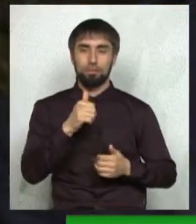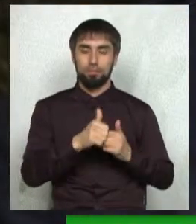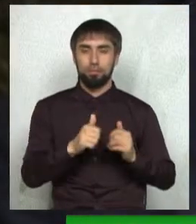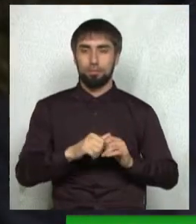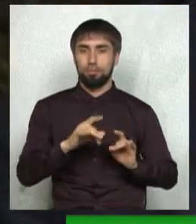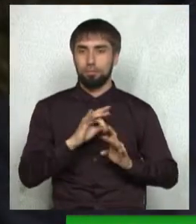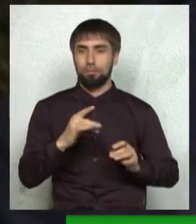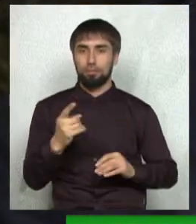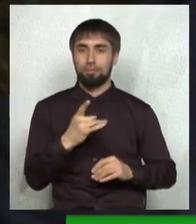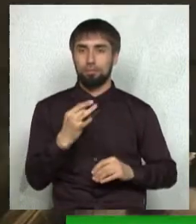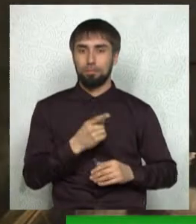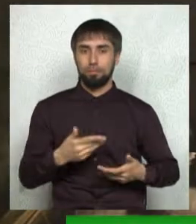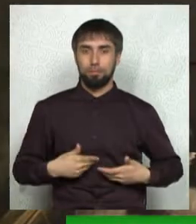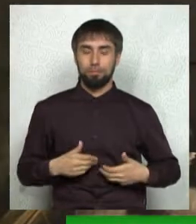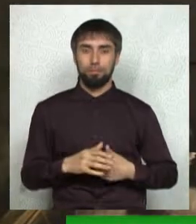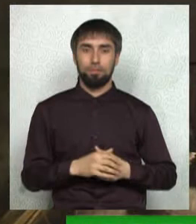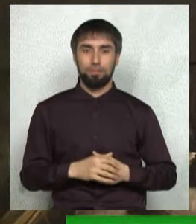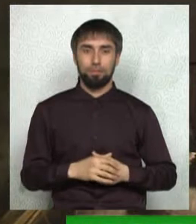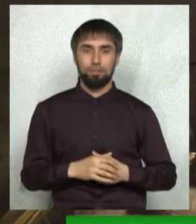рассказанная первый раз в жизни.